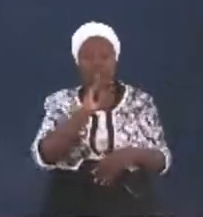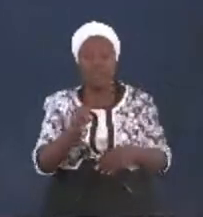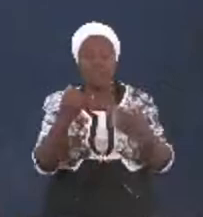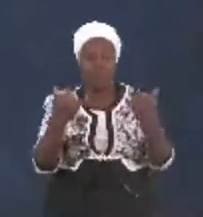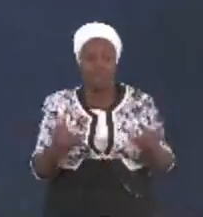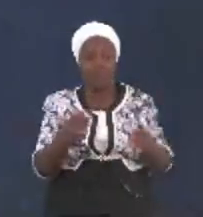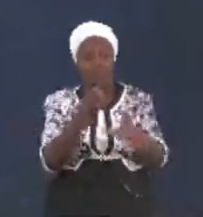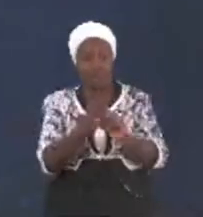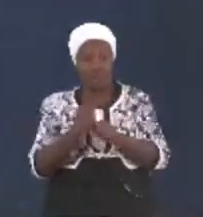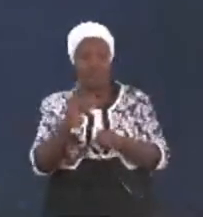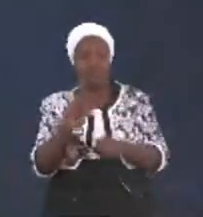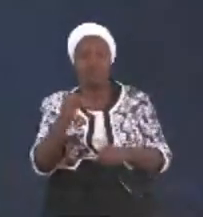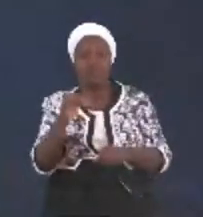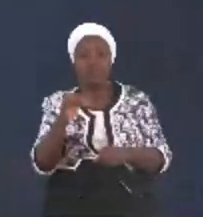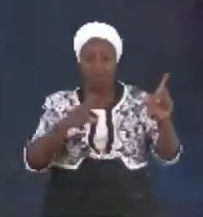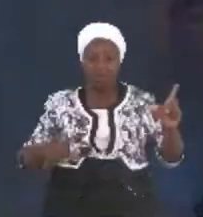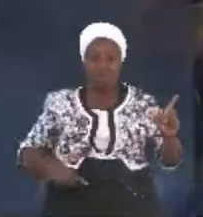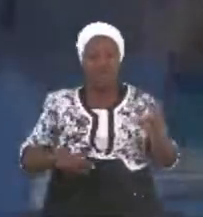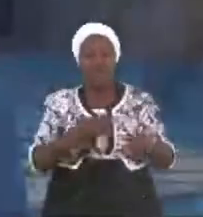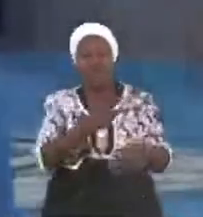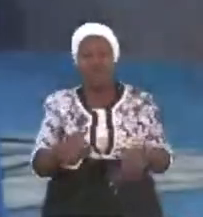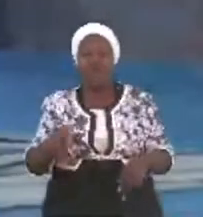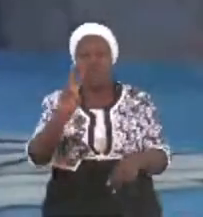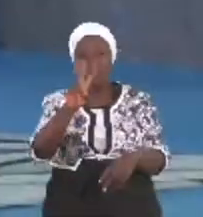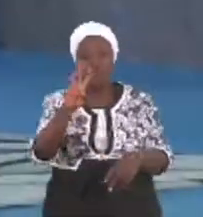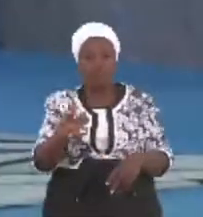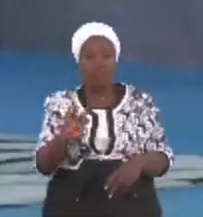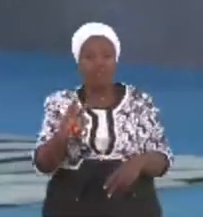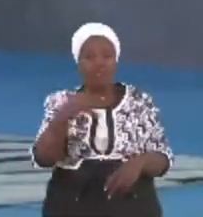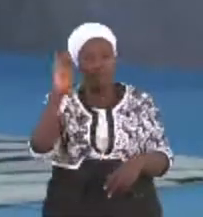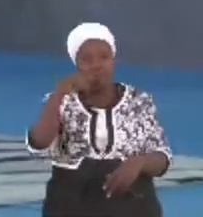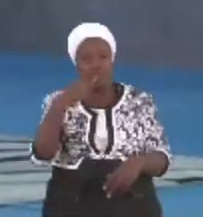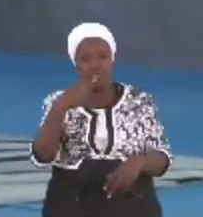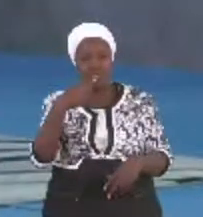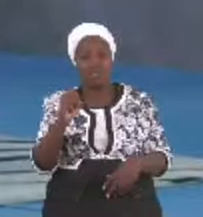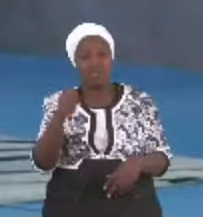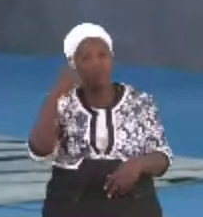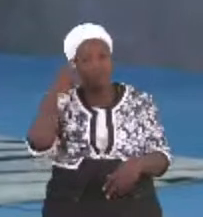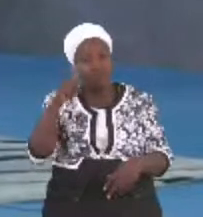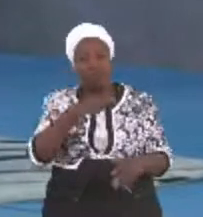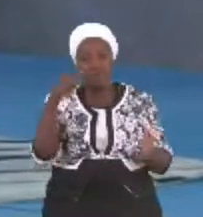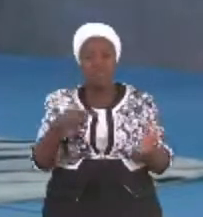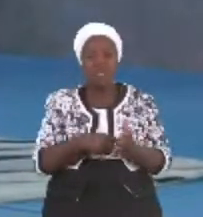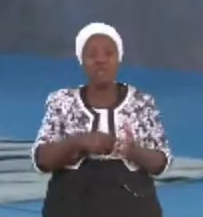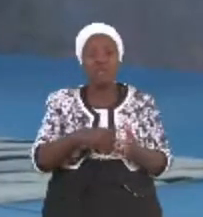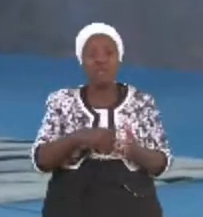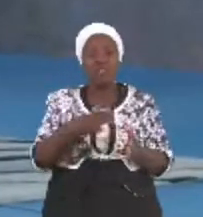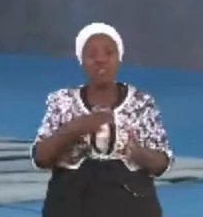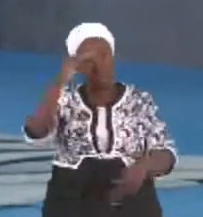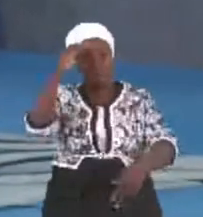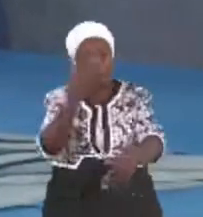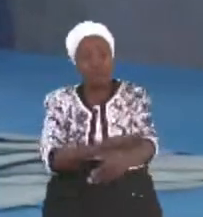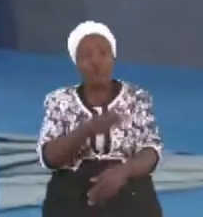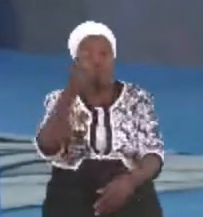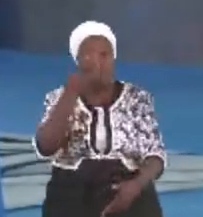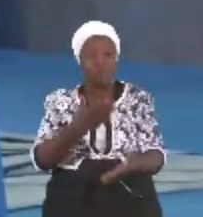le pénitent, le rapatrié, pénitent est reçu ce soir. Verset 24. Car mon fils que voici